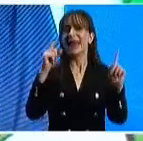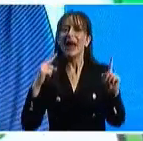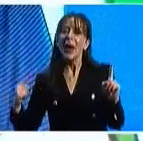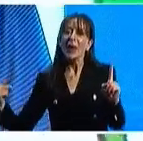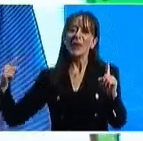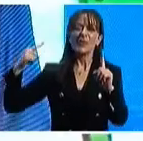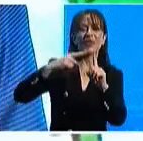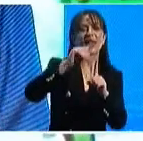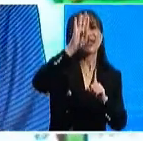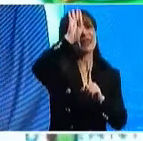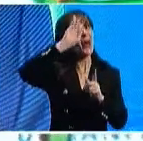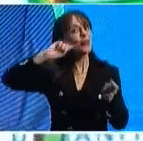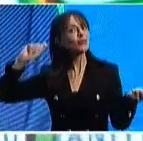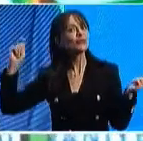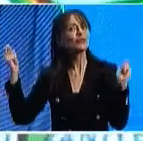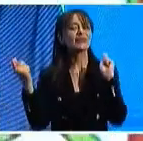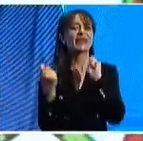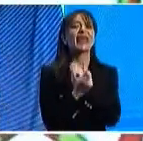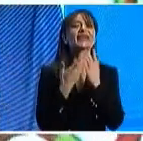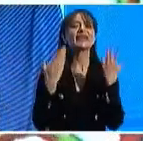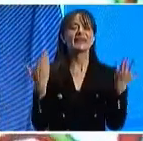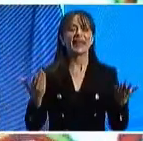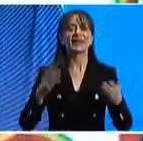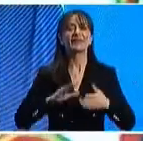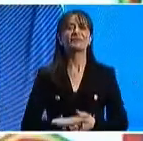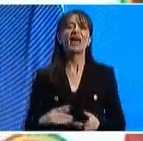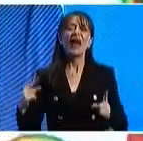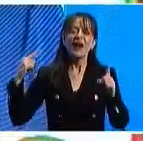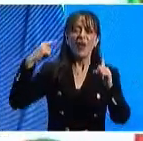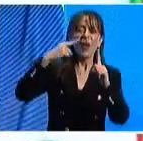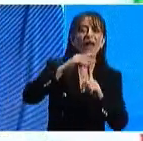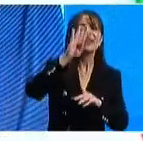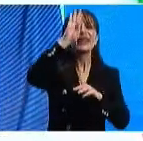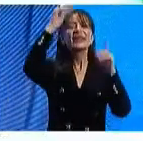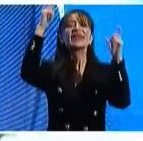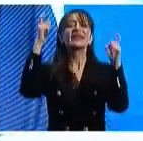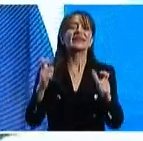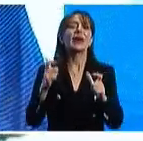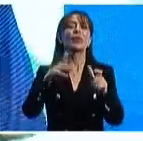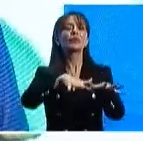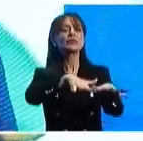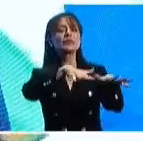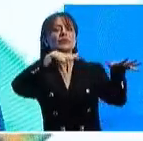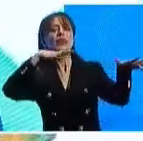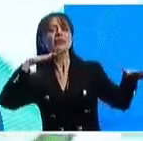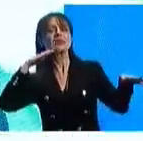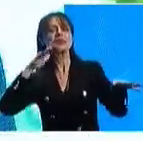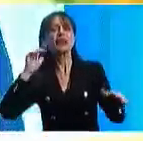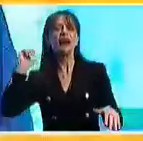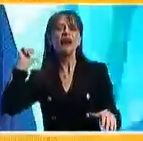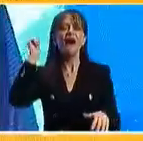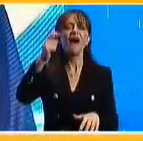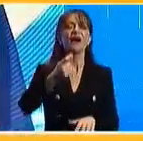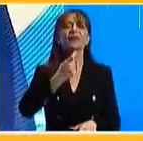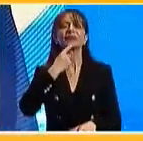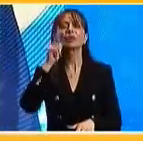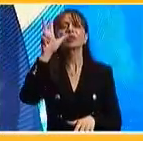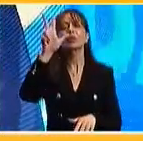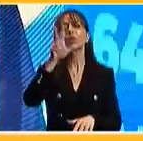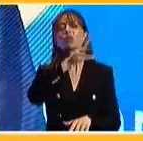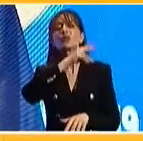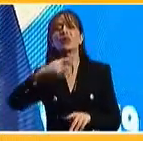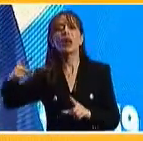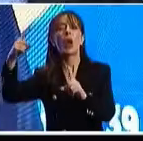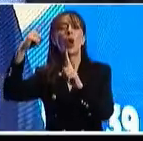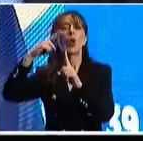İstanbul'a dönüşecek ve ulaştıran İstanbul trafikte her yıl 3 milyon ton daha az